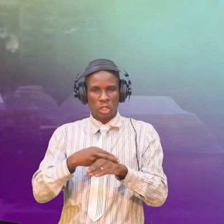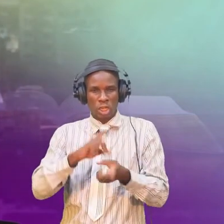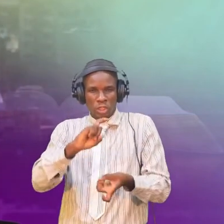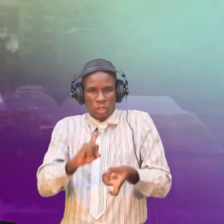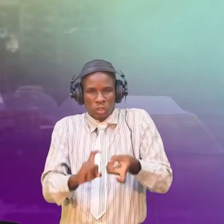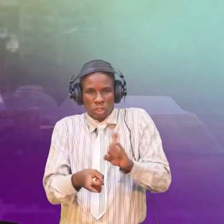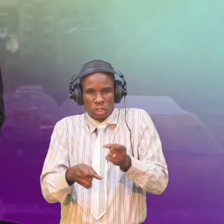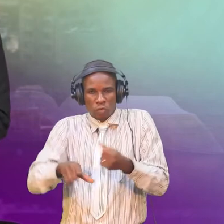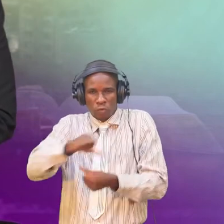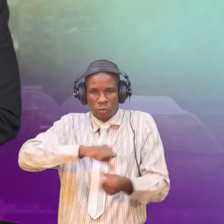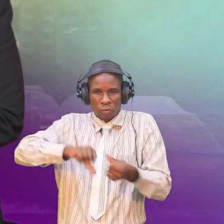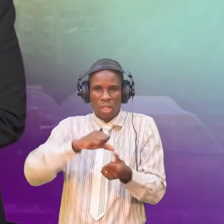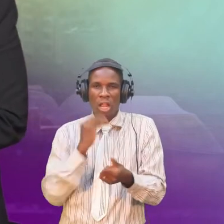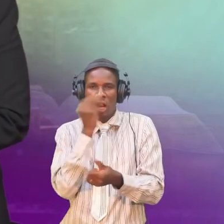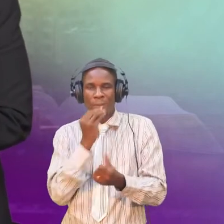na mwenzi wa maisha.